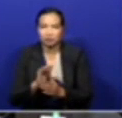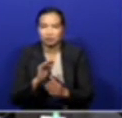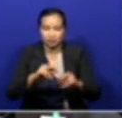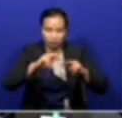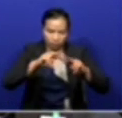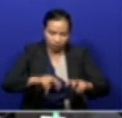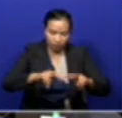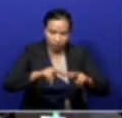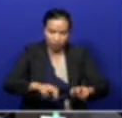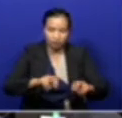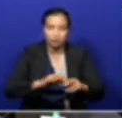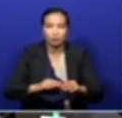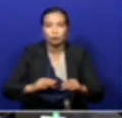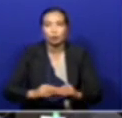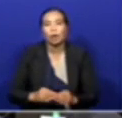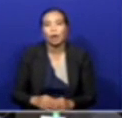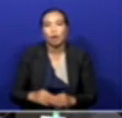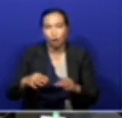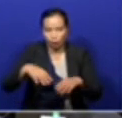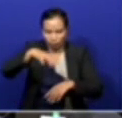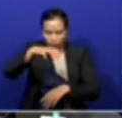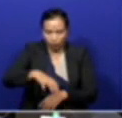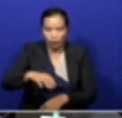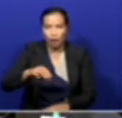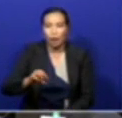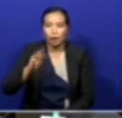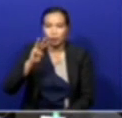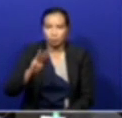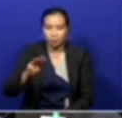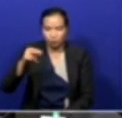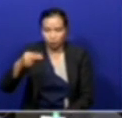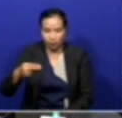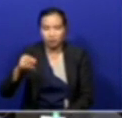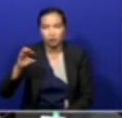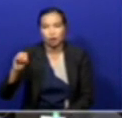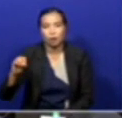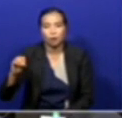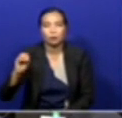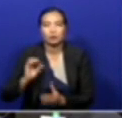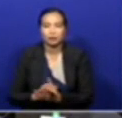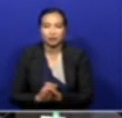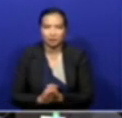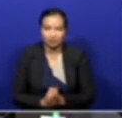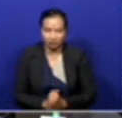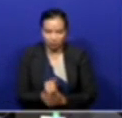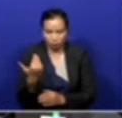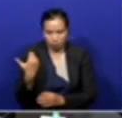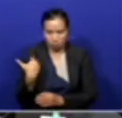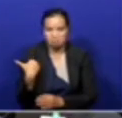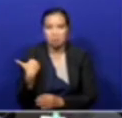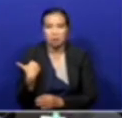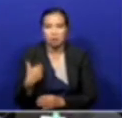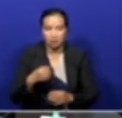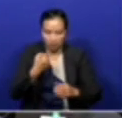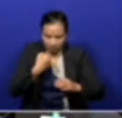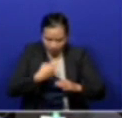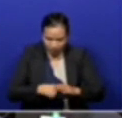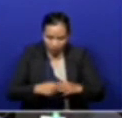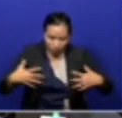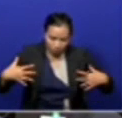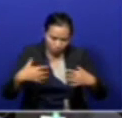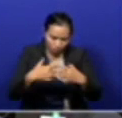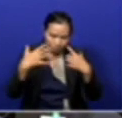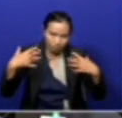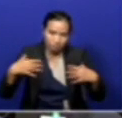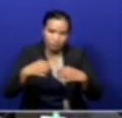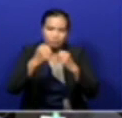ยและองค์การอนามัยโลกได้จัดให้ประเทศไทยเป็นประเทศที่มีอัตราการเกิดอุบัติเหตุสู